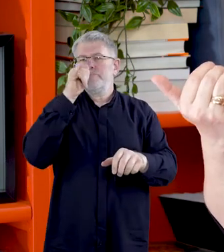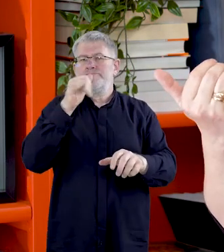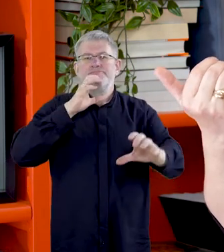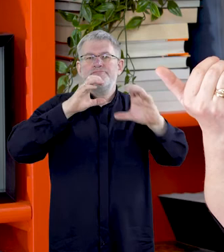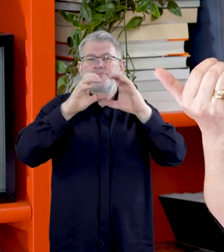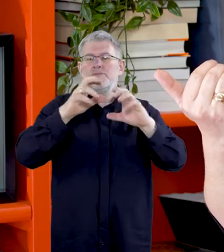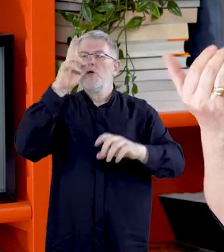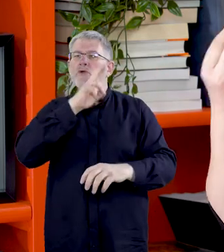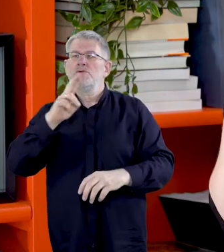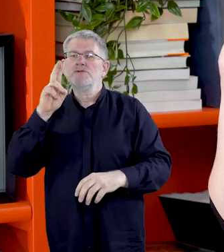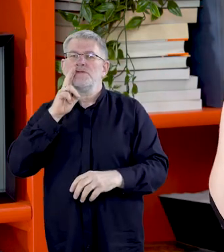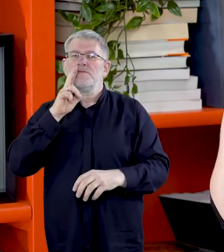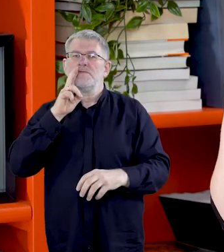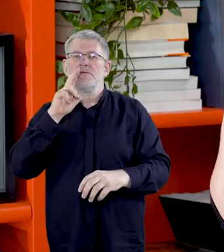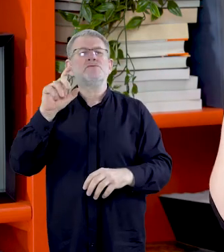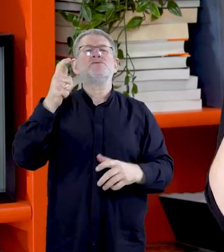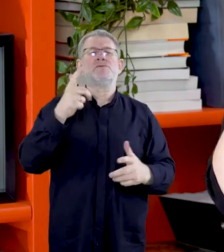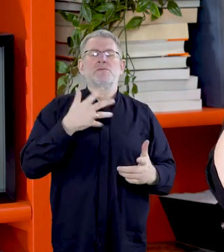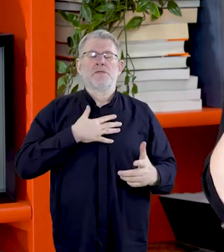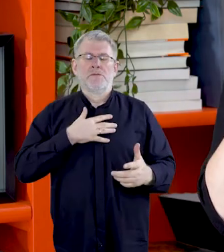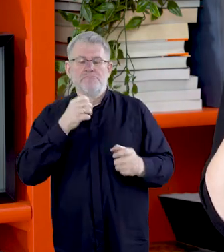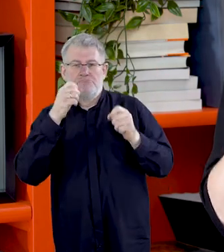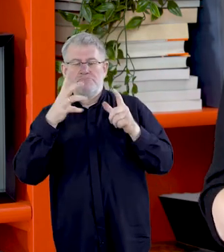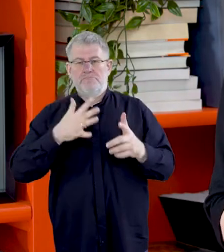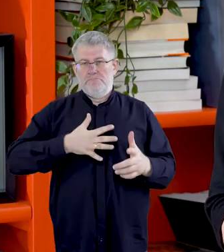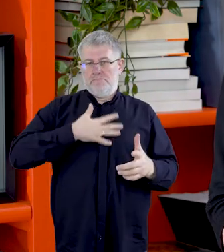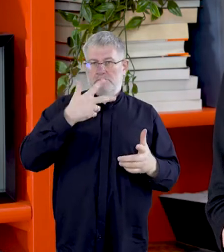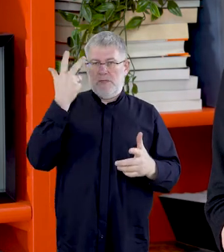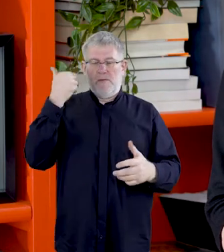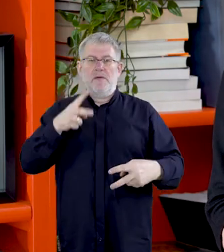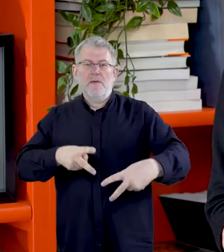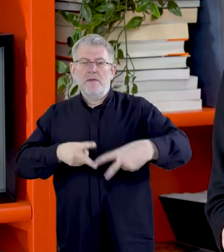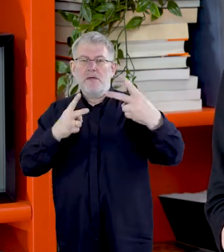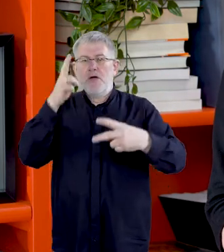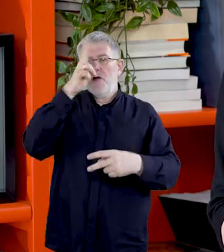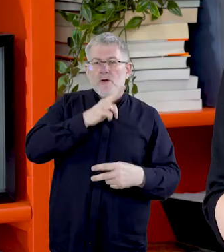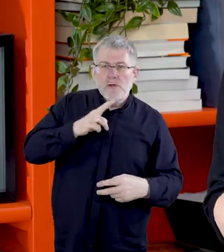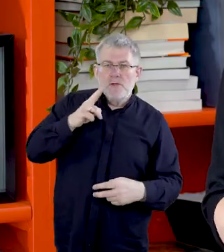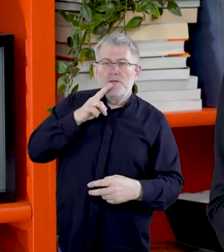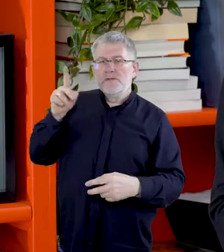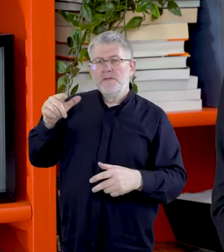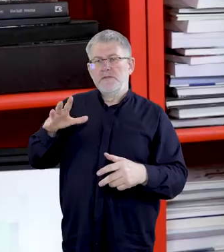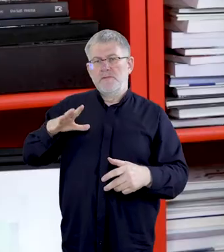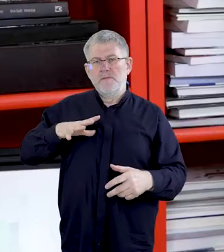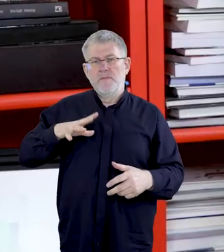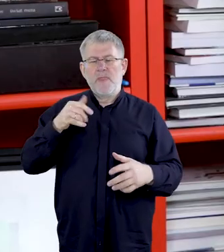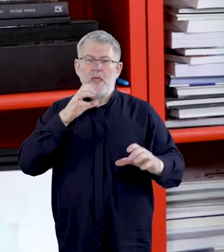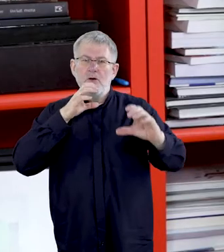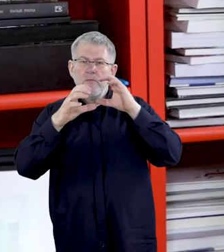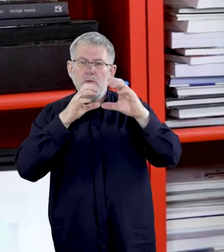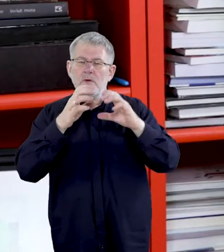z rodzicami, ale co mnie uderzyło, bo ja wtedy byłam połączona właśnie z rodzicami na